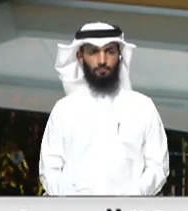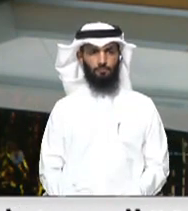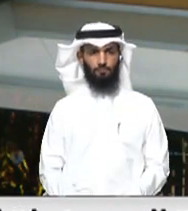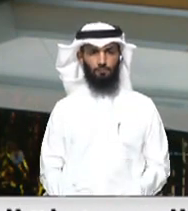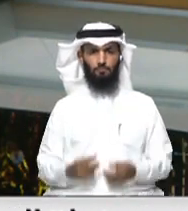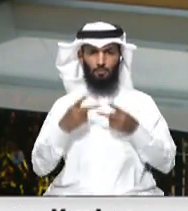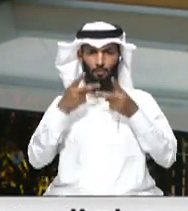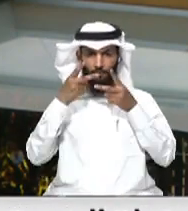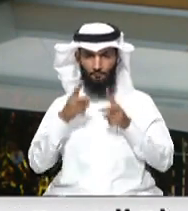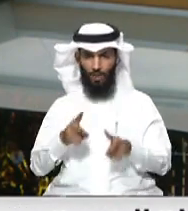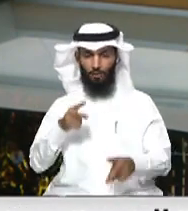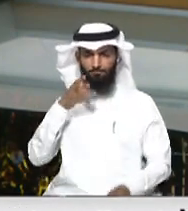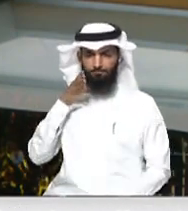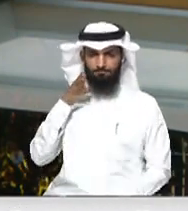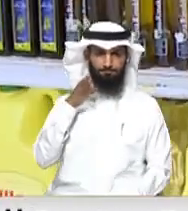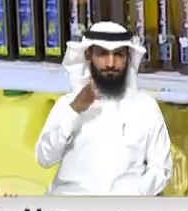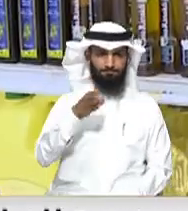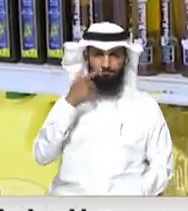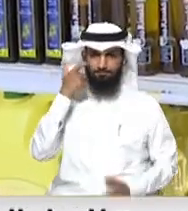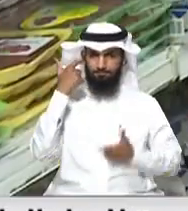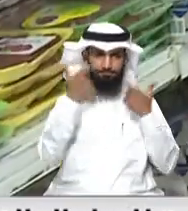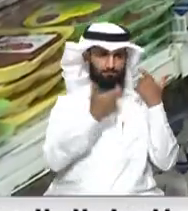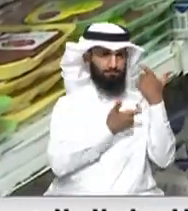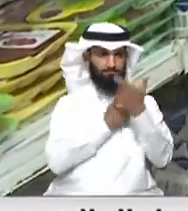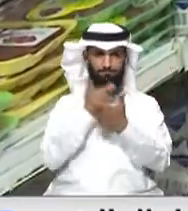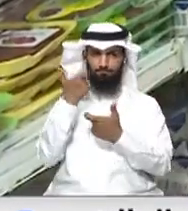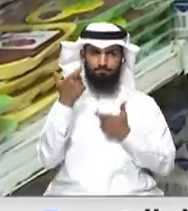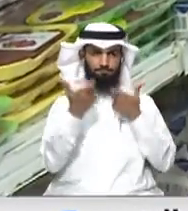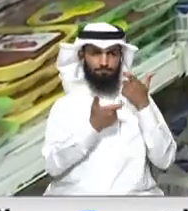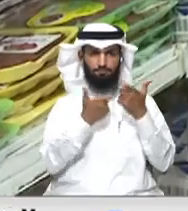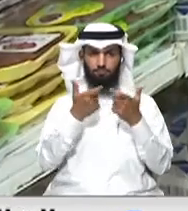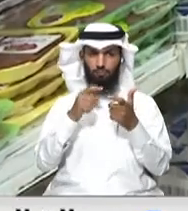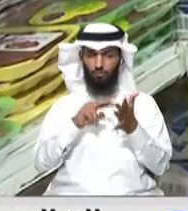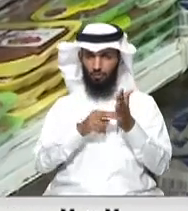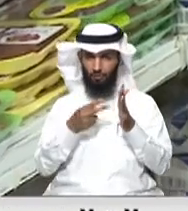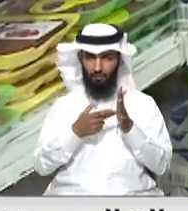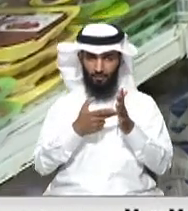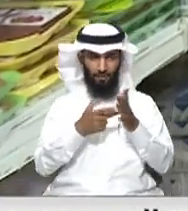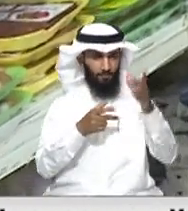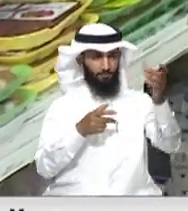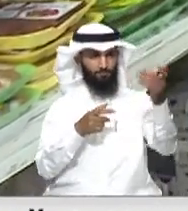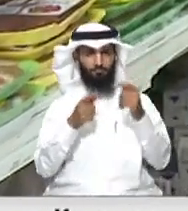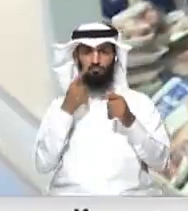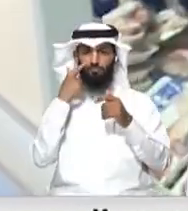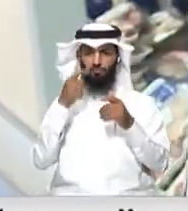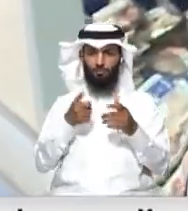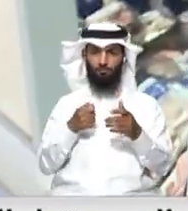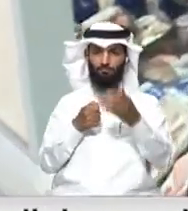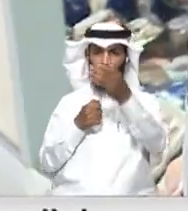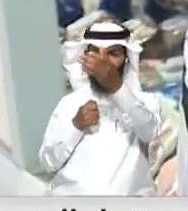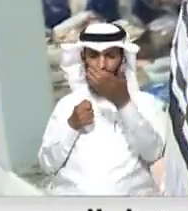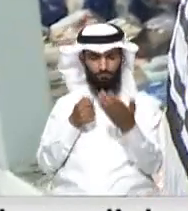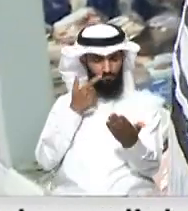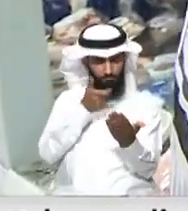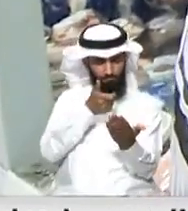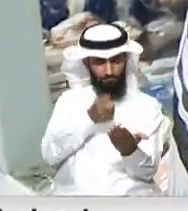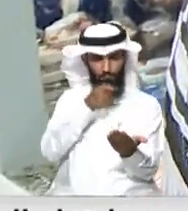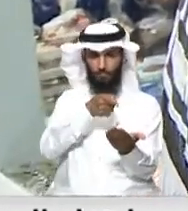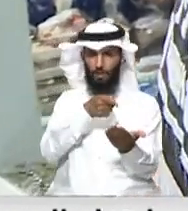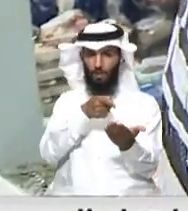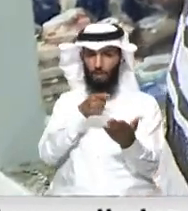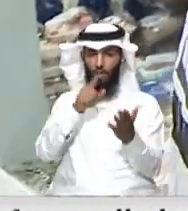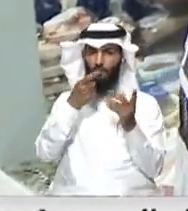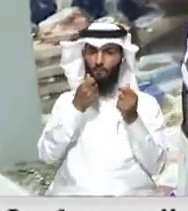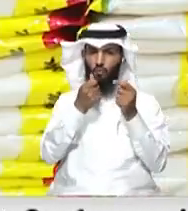جولات تفتيشية متواصلة تنفذها فرق التفتيش بإدارة الرقابة التجارية وحماية المستهلك في وزارة التجارة والصناعة